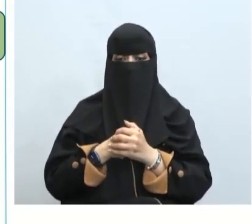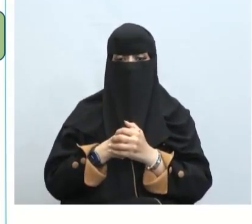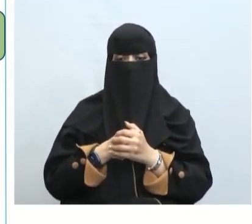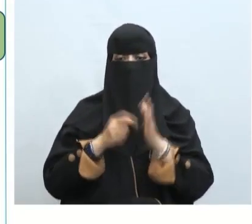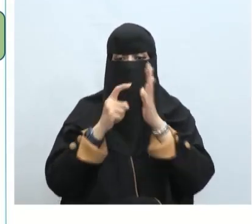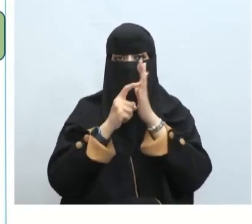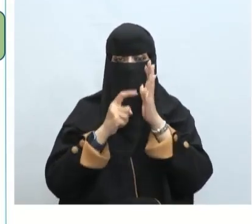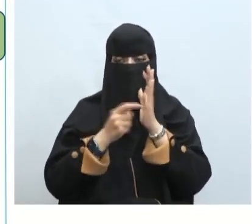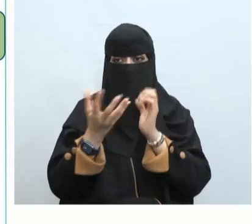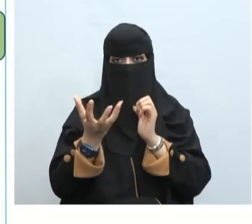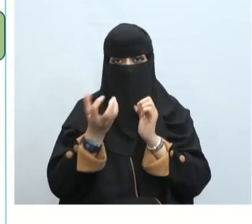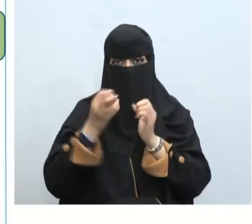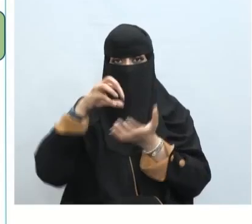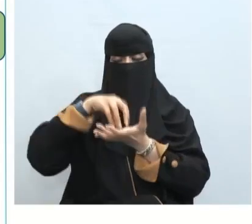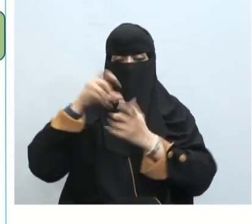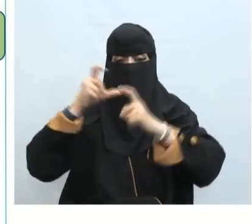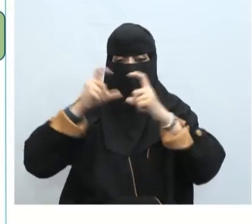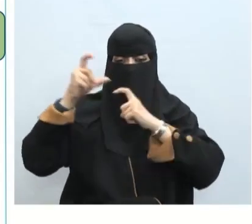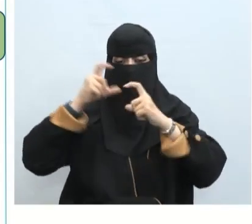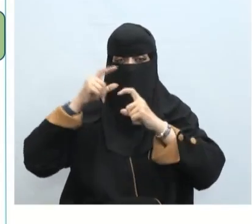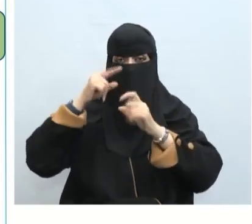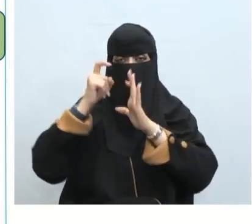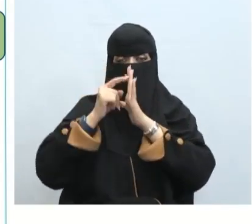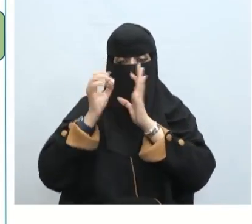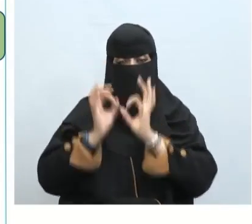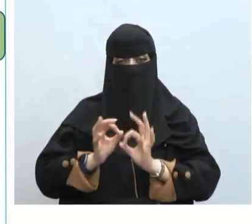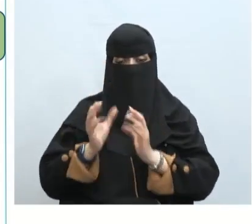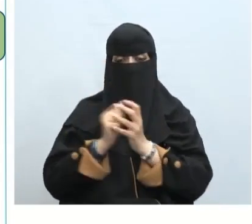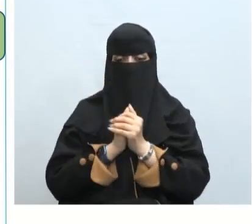ثلاثه تنظيم القروض البنكيه وضبطها